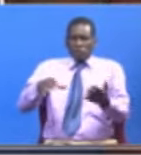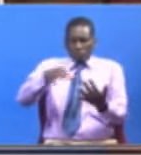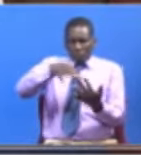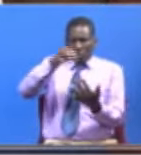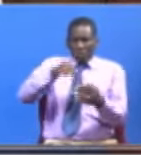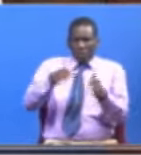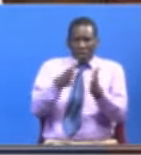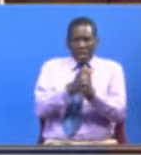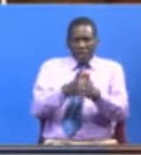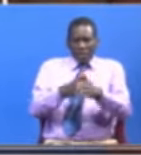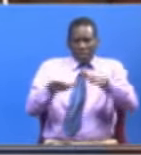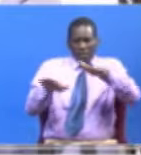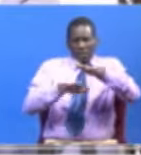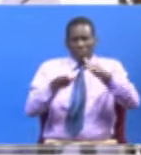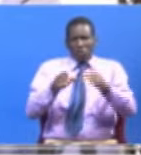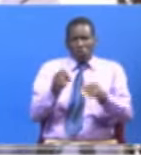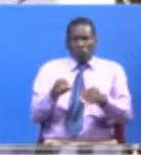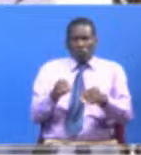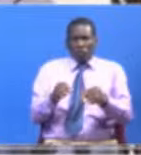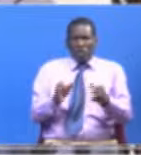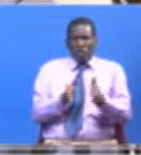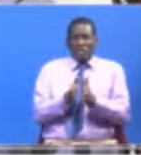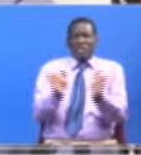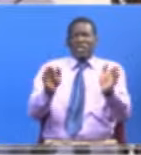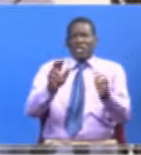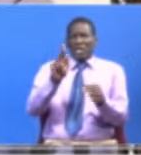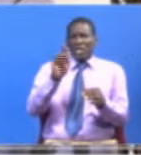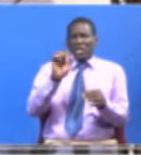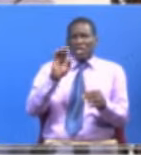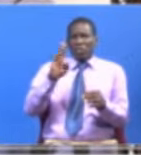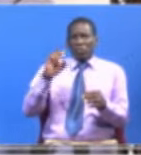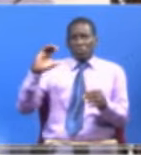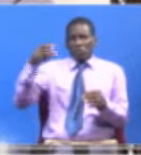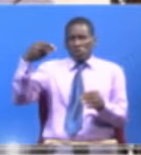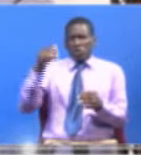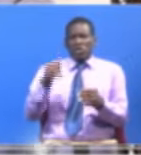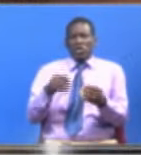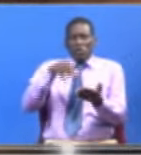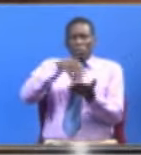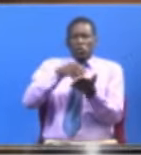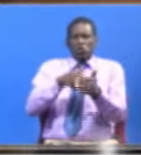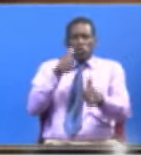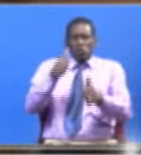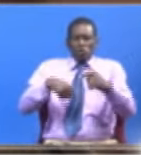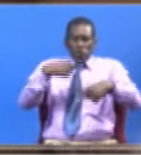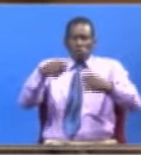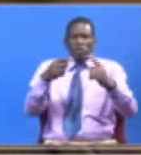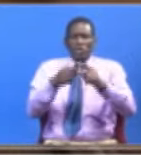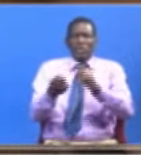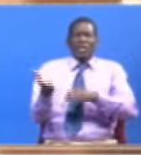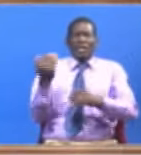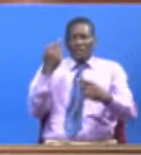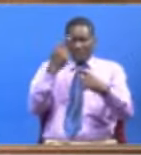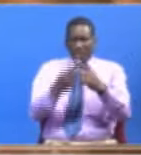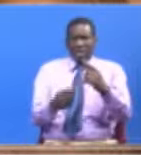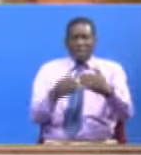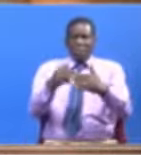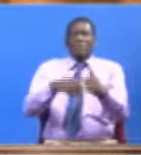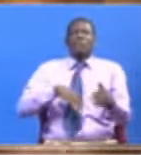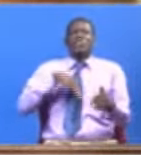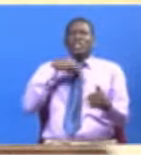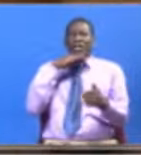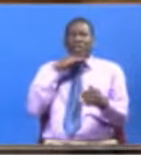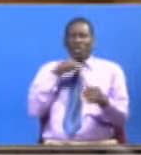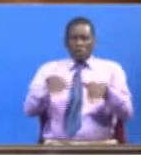msaidizi wa jenerali Robert Kibuchi, nafasi aliyoshikilia hadi mwaka jana. Kabla ya mauti yake alikuwa